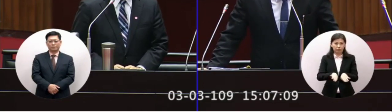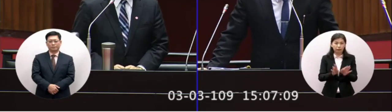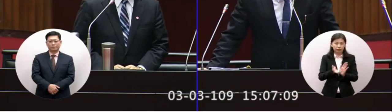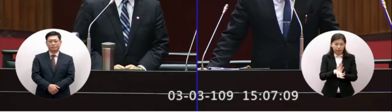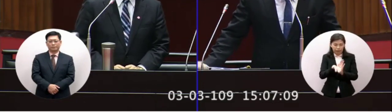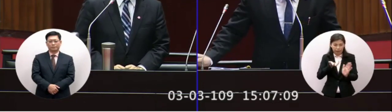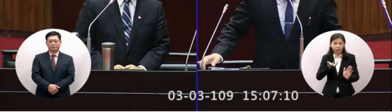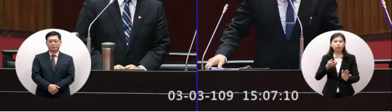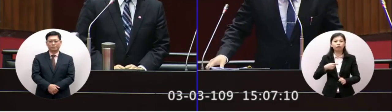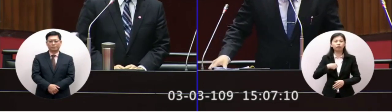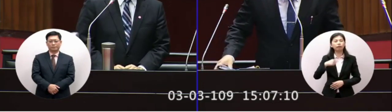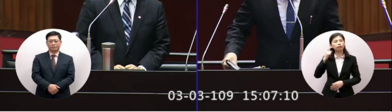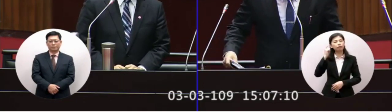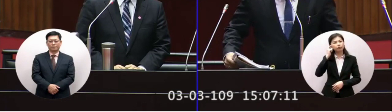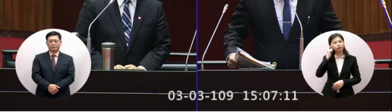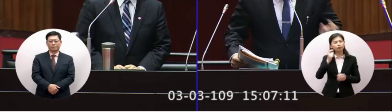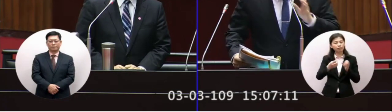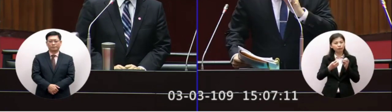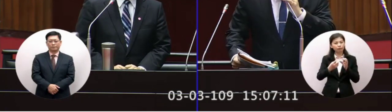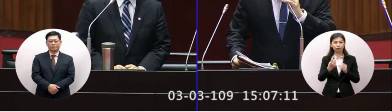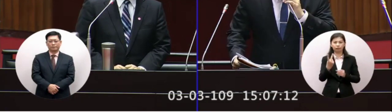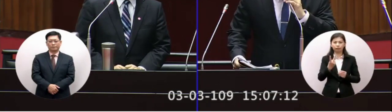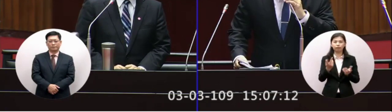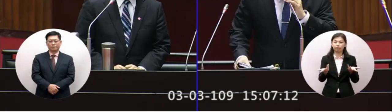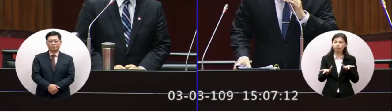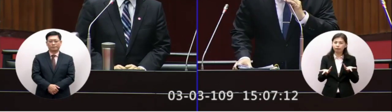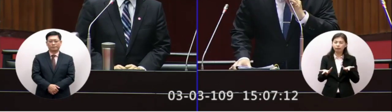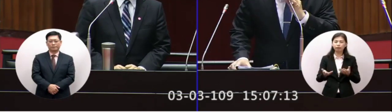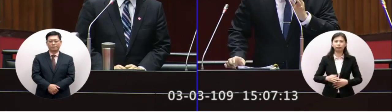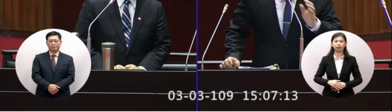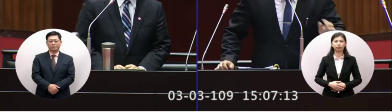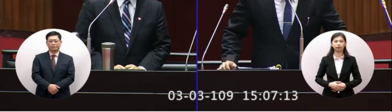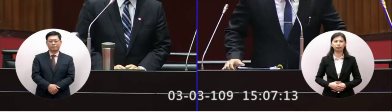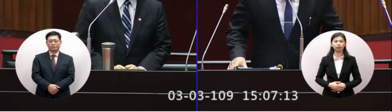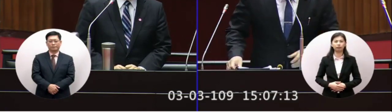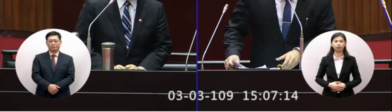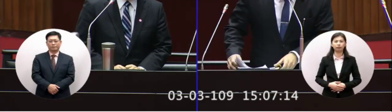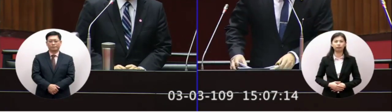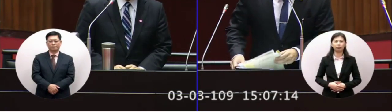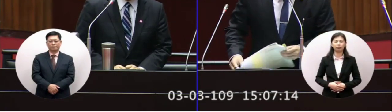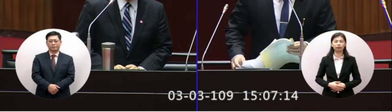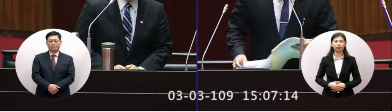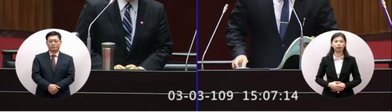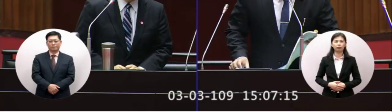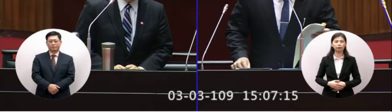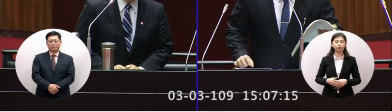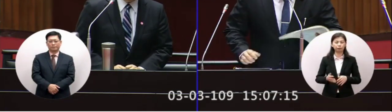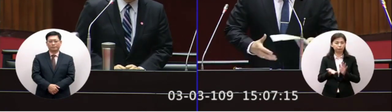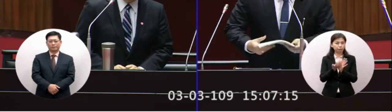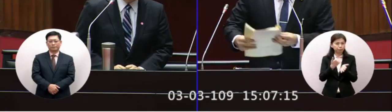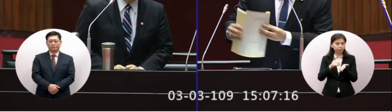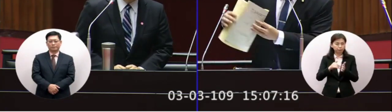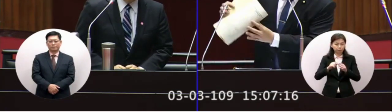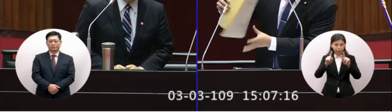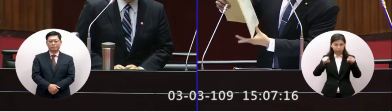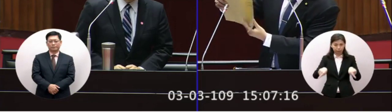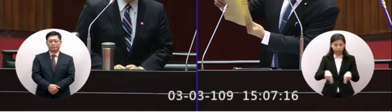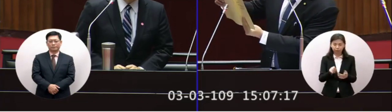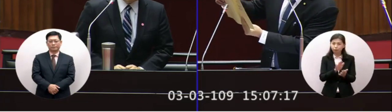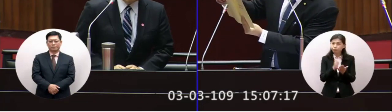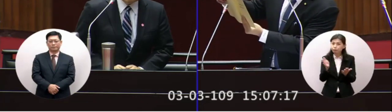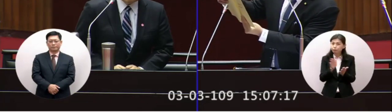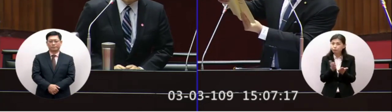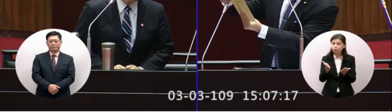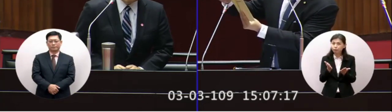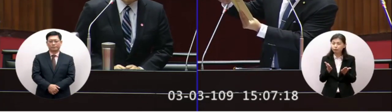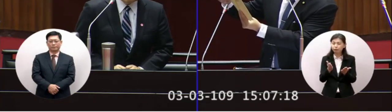我有两个部分想跟院长先讨论一下，请教两个问题哈。就是说，其实我们这次在整个预算书上也有看到，就是